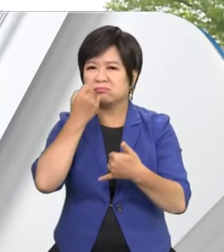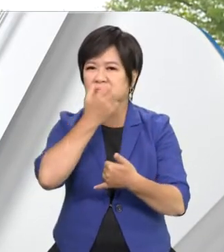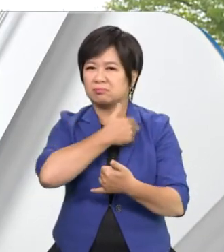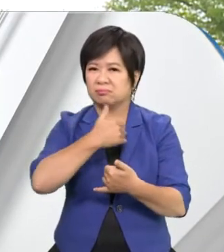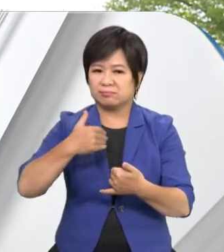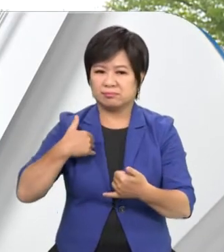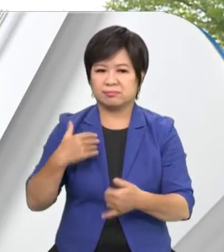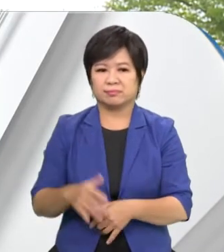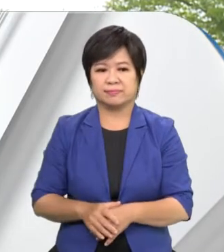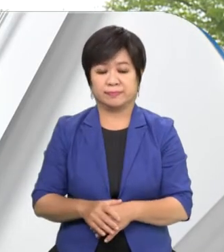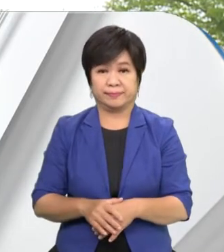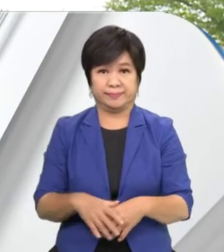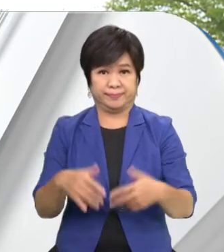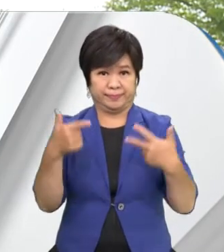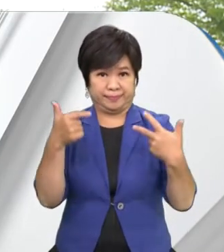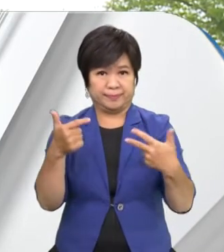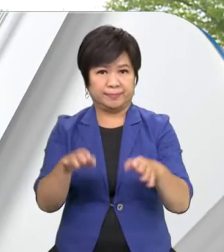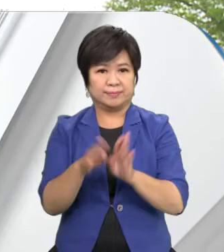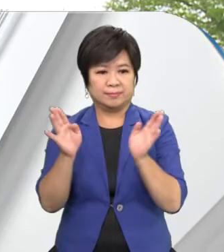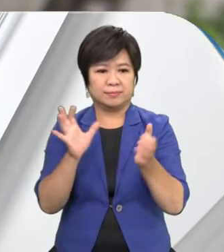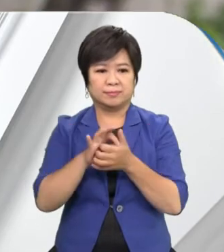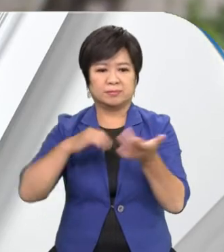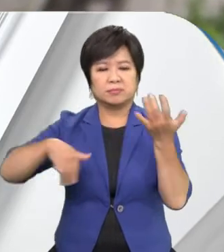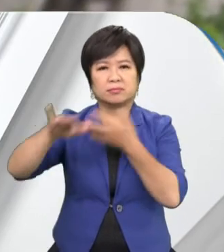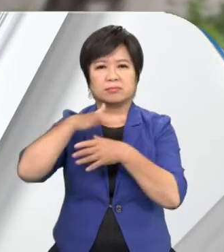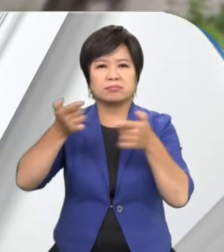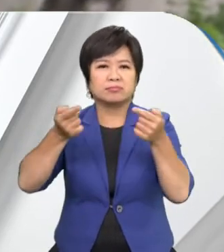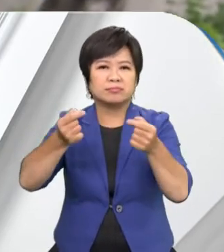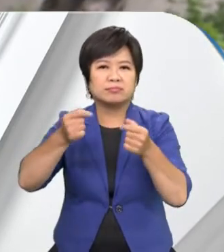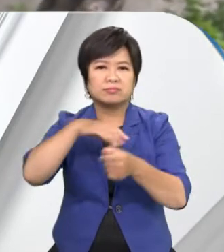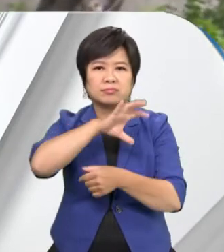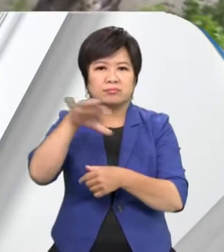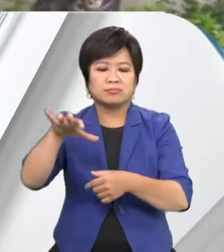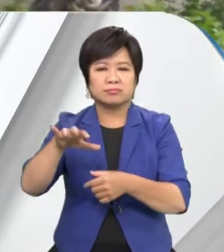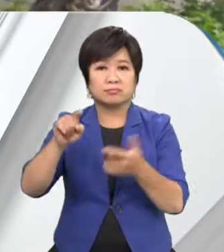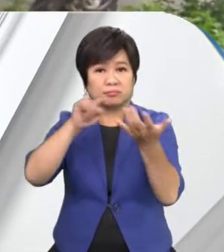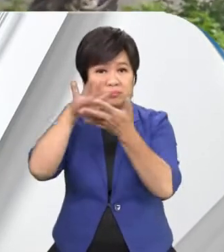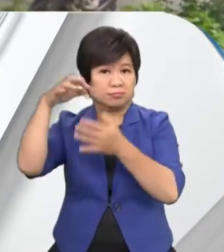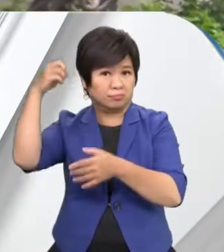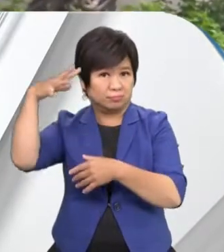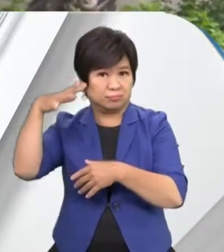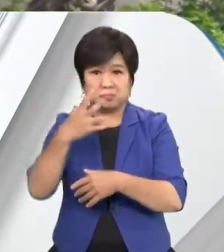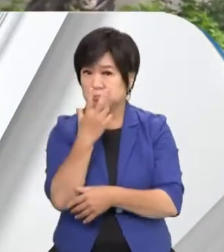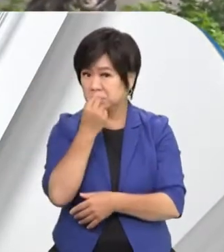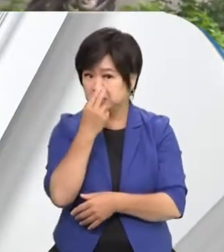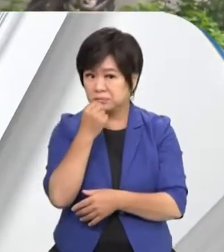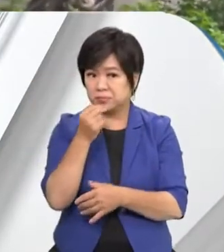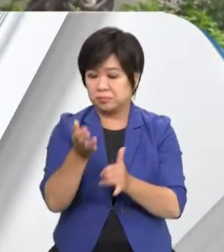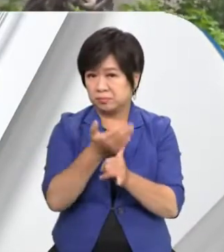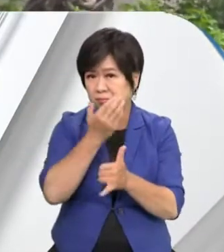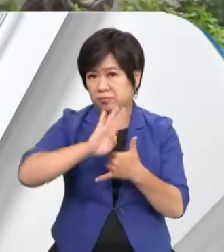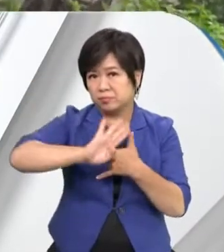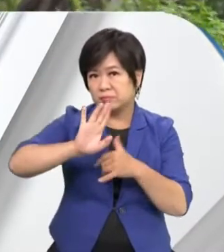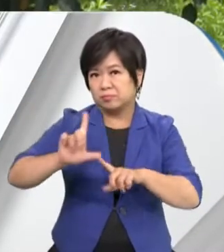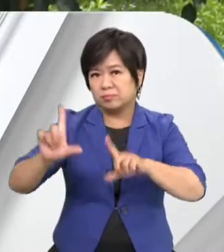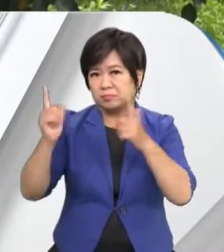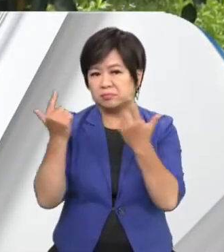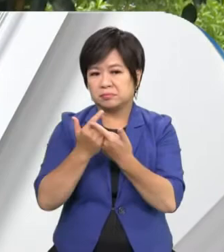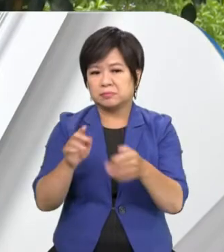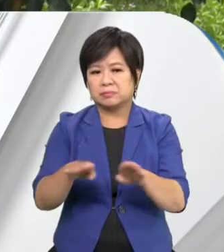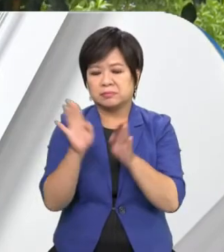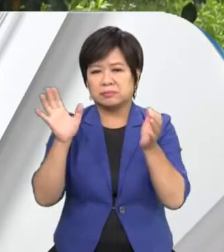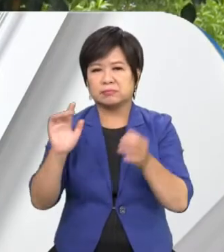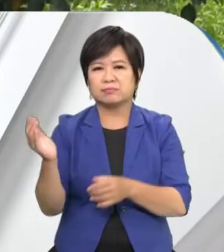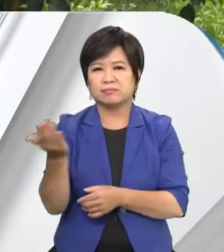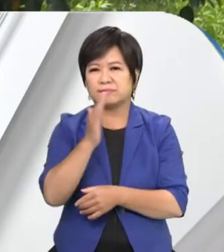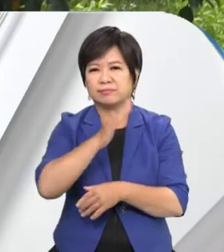了白六块时的气温，水气会很明感少，各地天时是多云多晴。到了白日，台北地区到东北部会开始出现